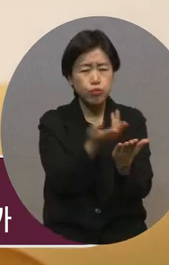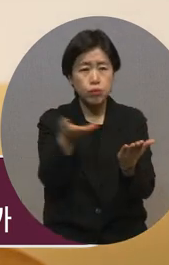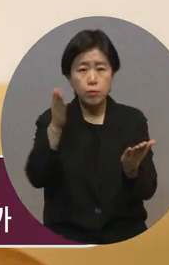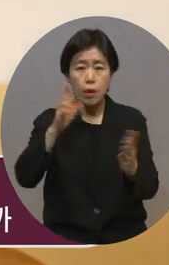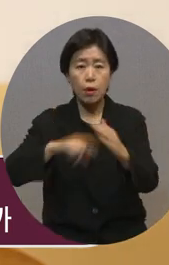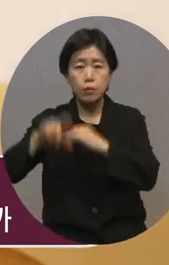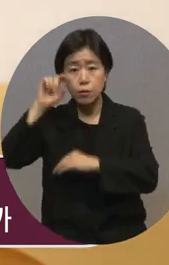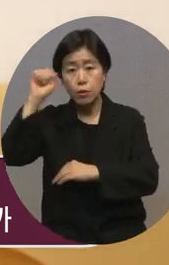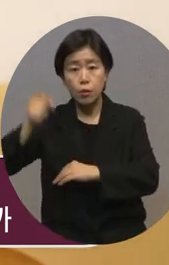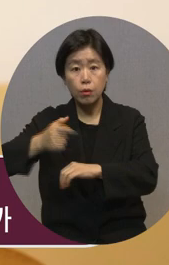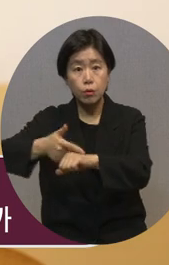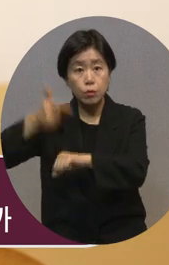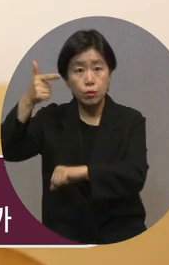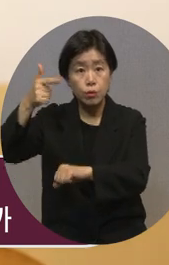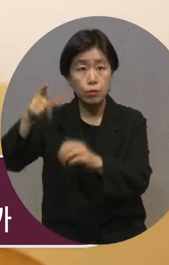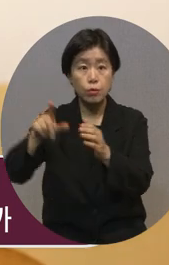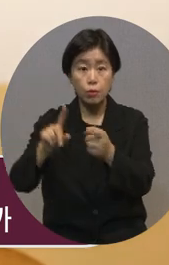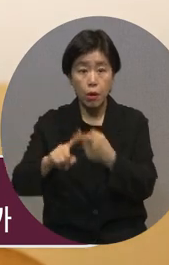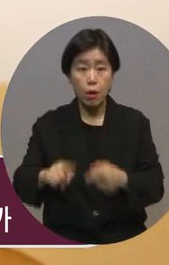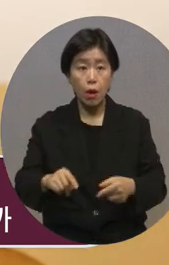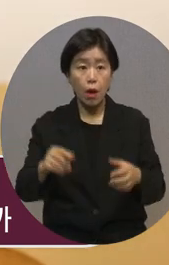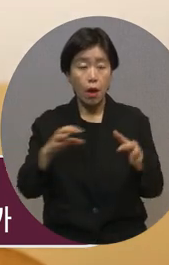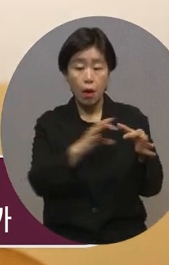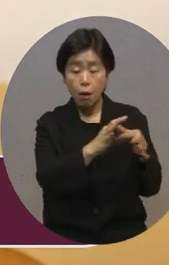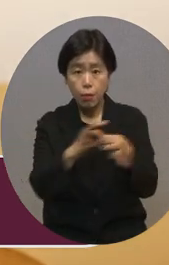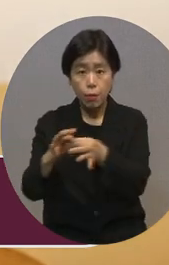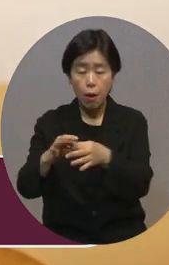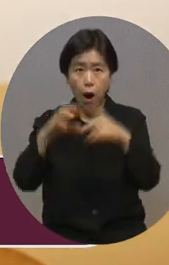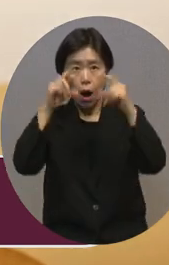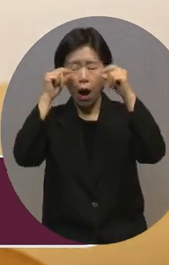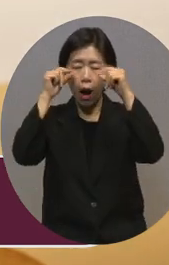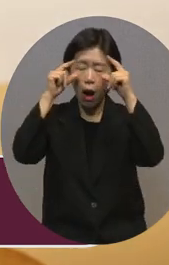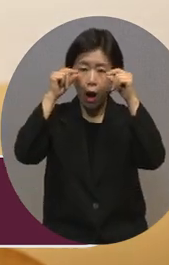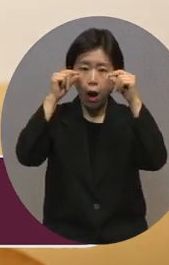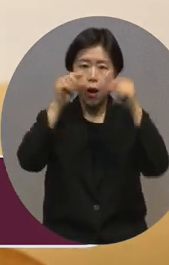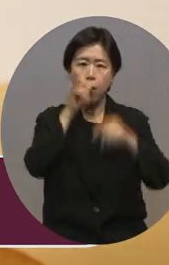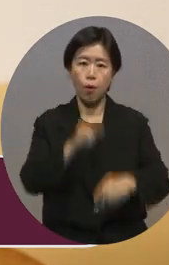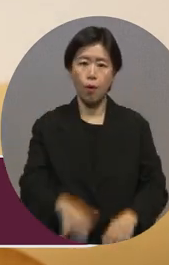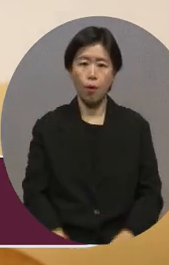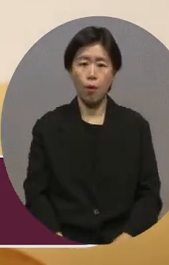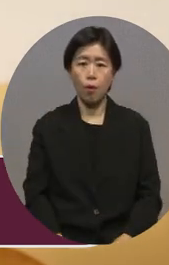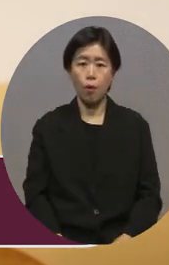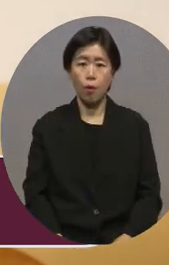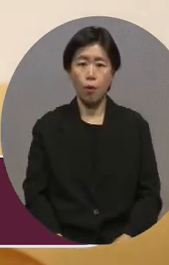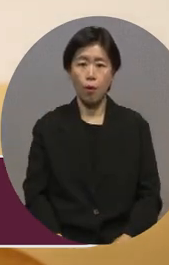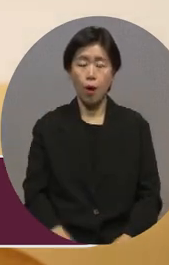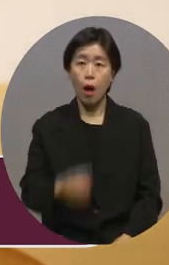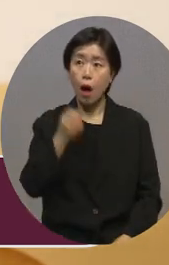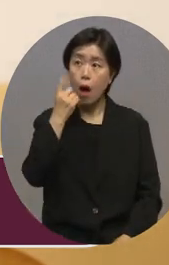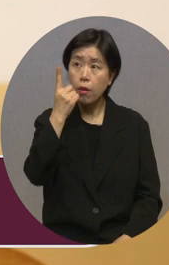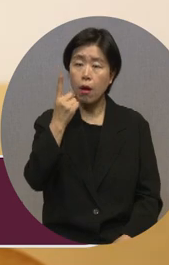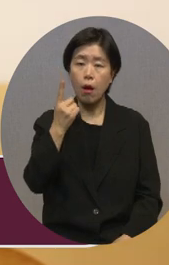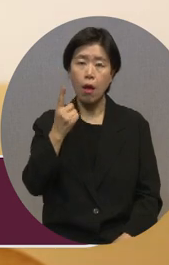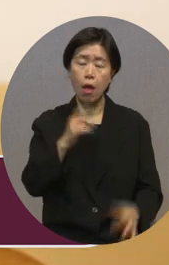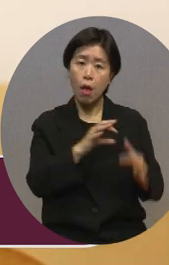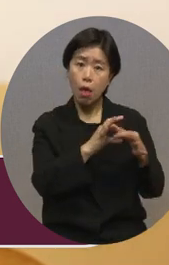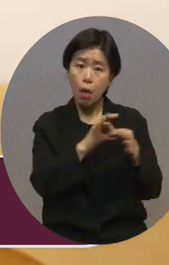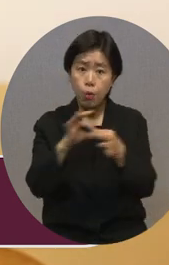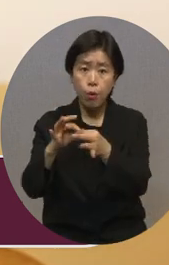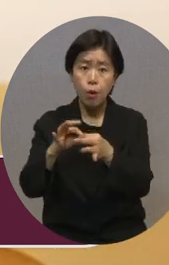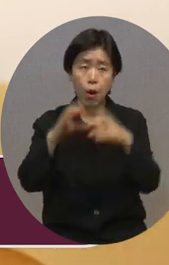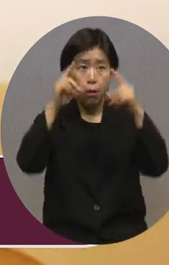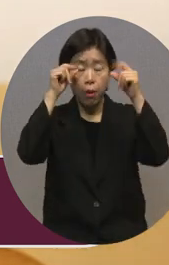6시에 그냥 일어나서 씻고 또 일하러 가고 그거를 한 달 넘게 하다 보니까 오늘 정신이